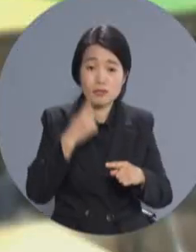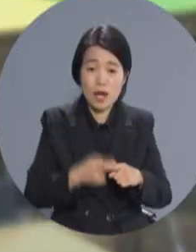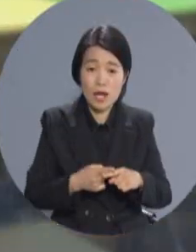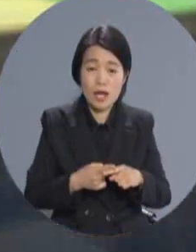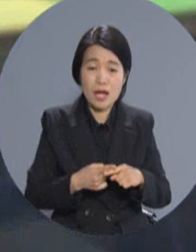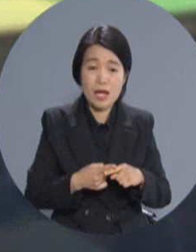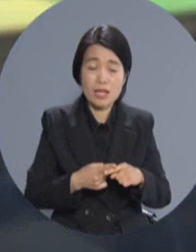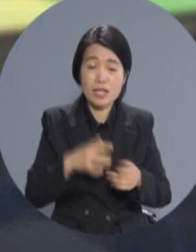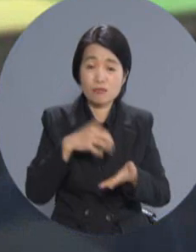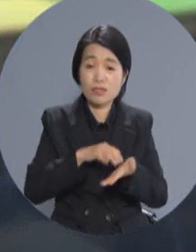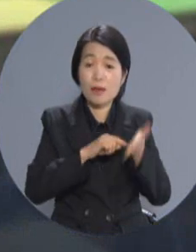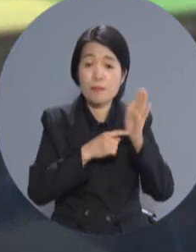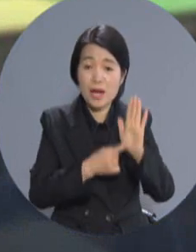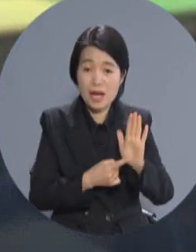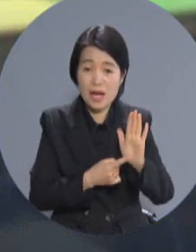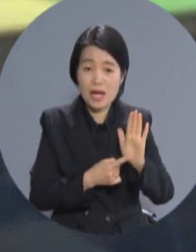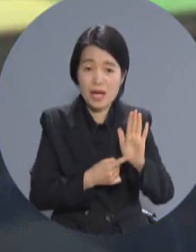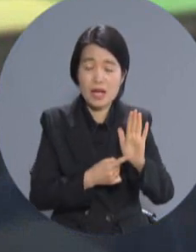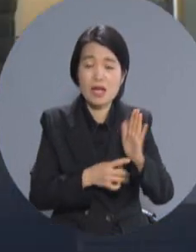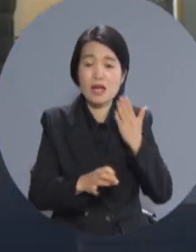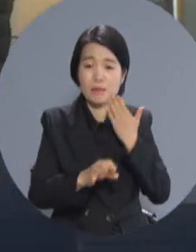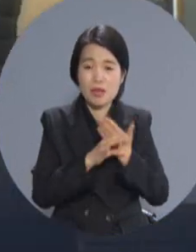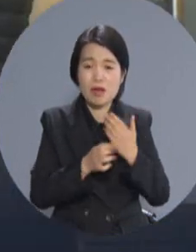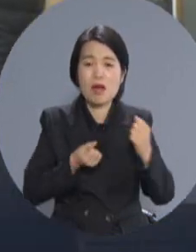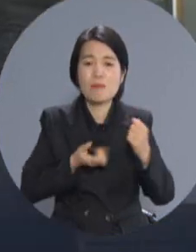이렇게 공개하는 게